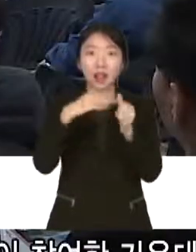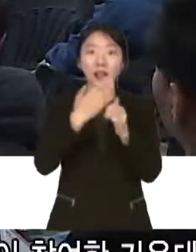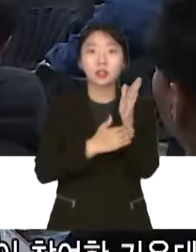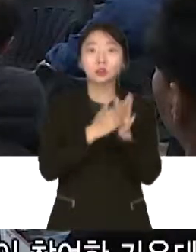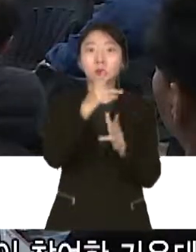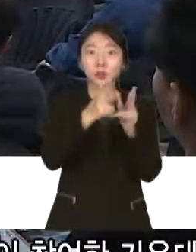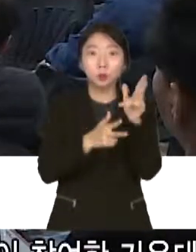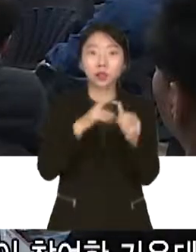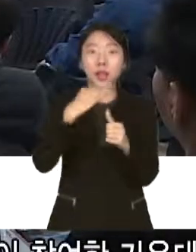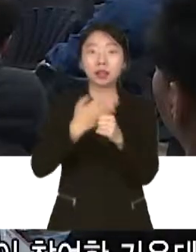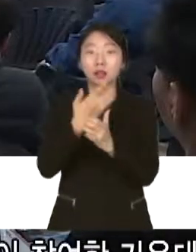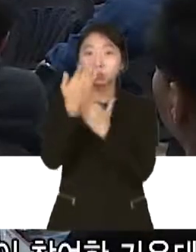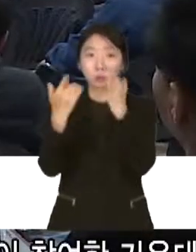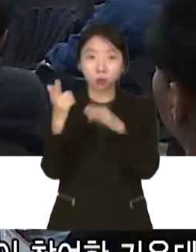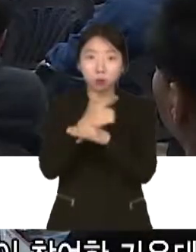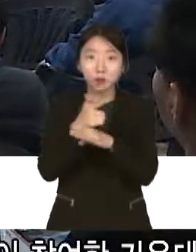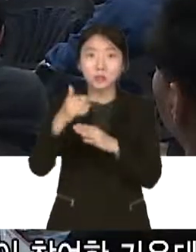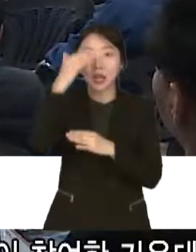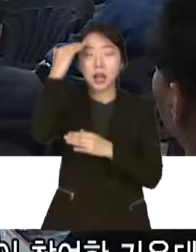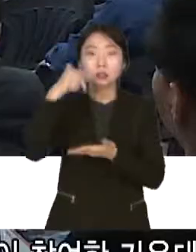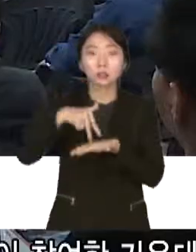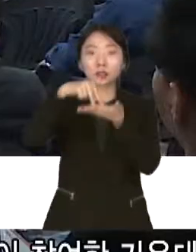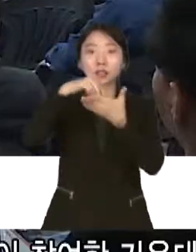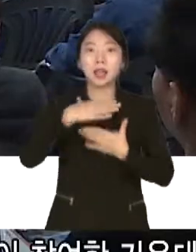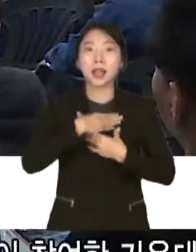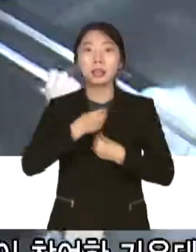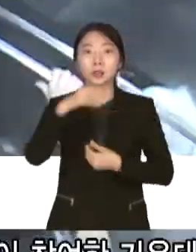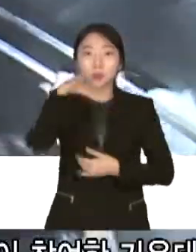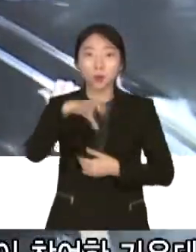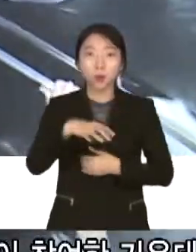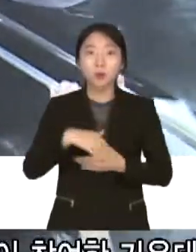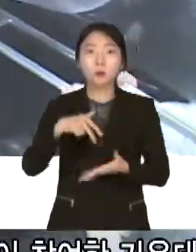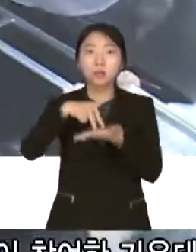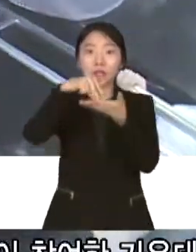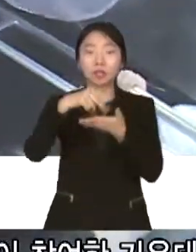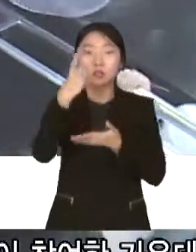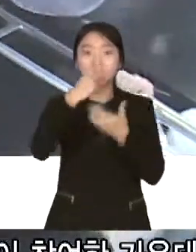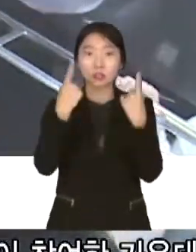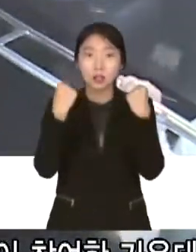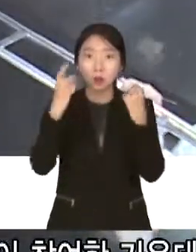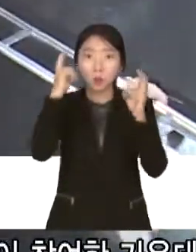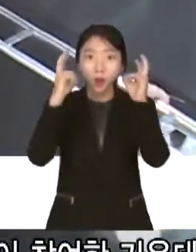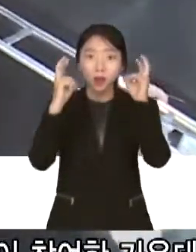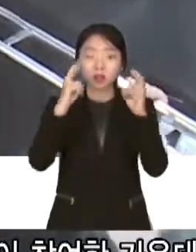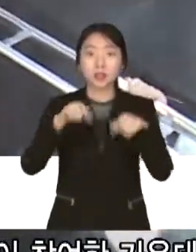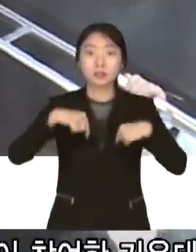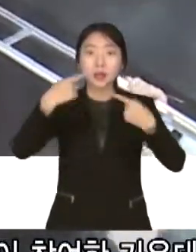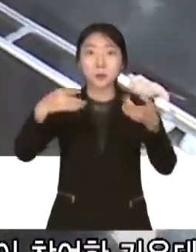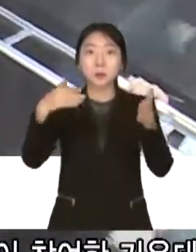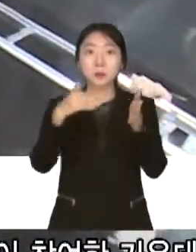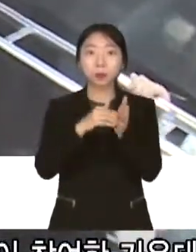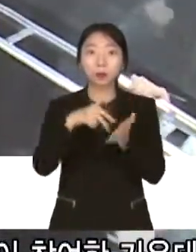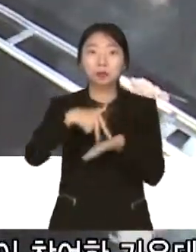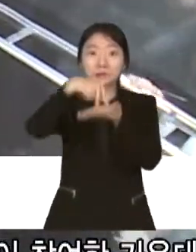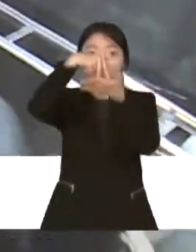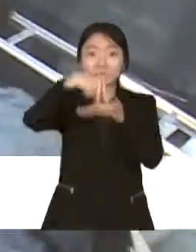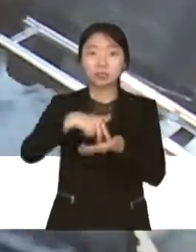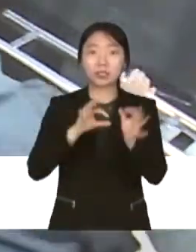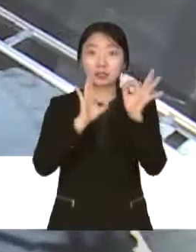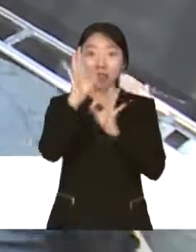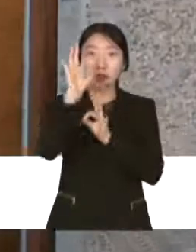훈련에는 안양 도시공사 안양 소방서 한국 승강기 안전 공단 승강기 유지관리 억제 등에 참여한 가운데